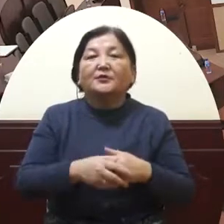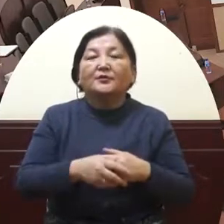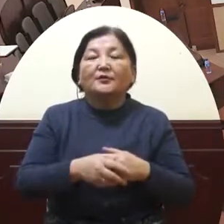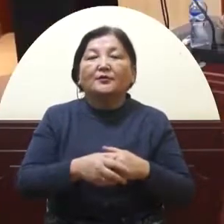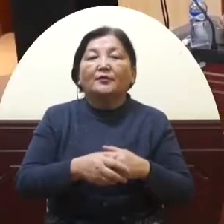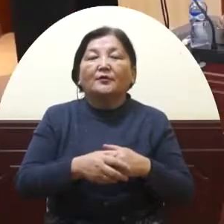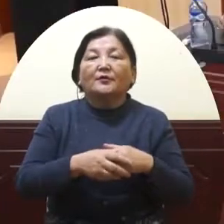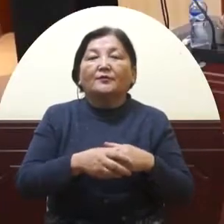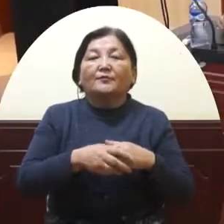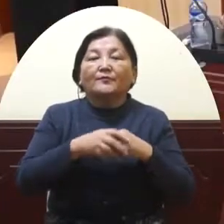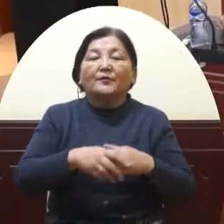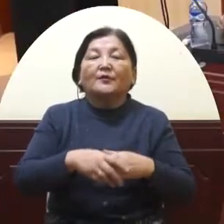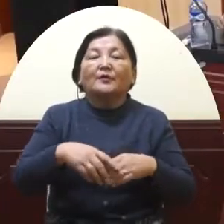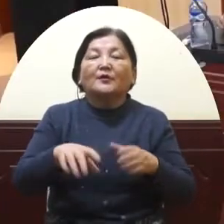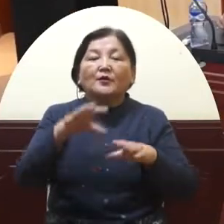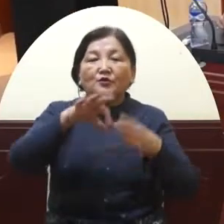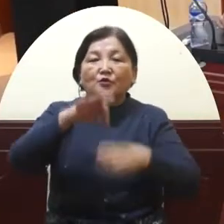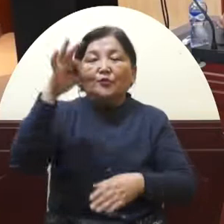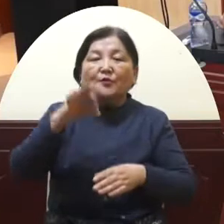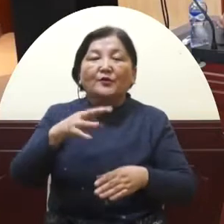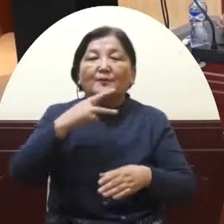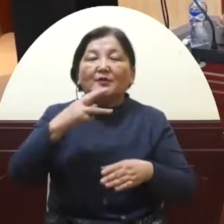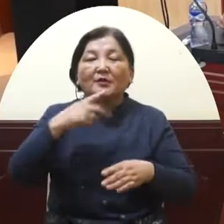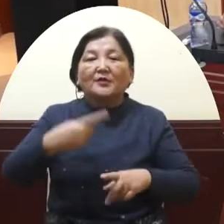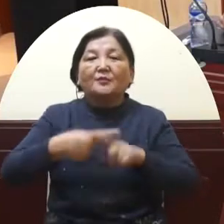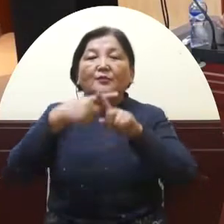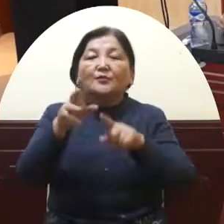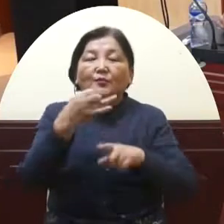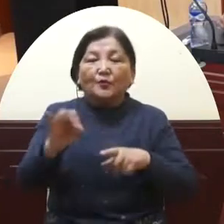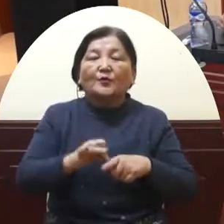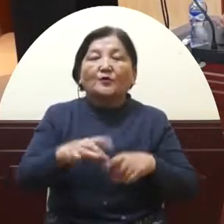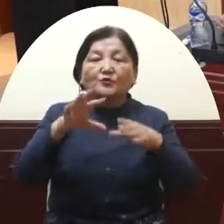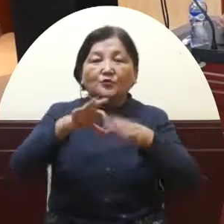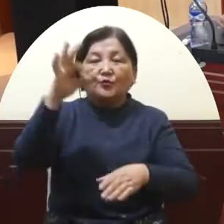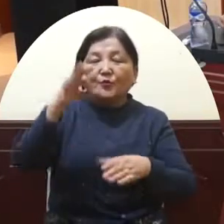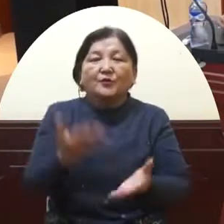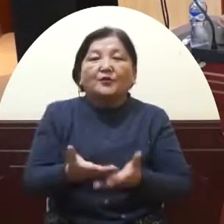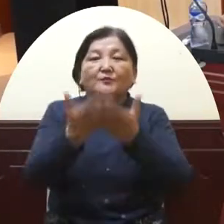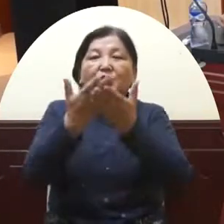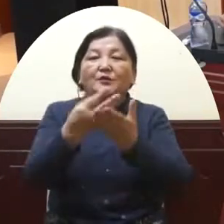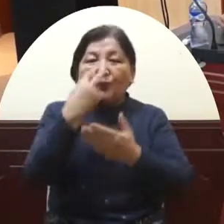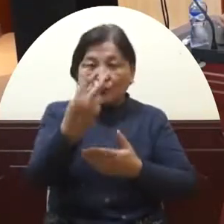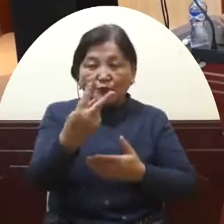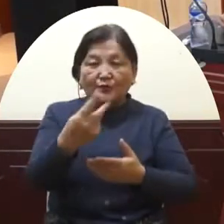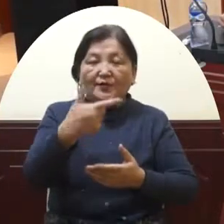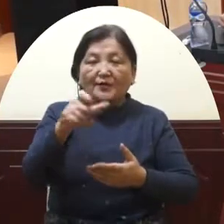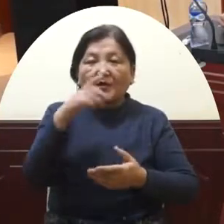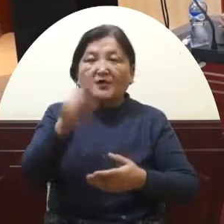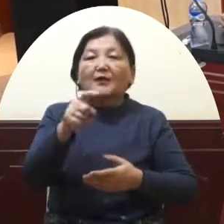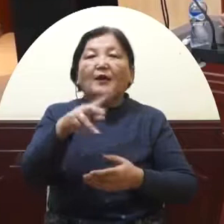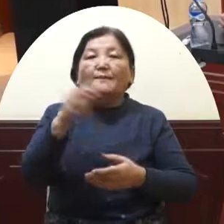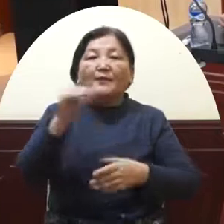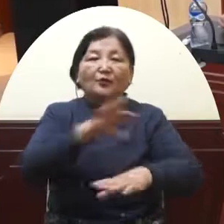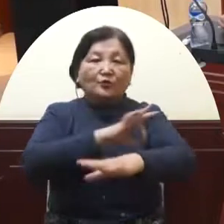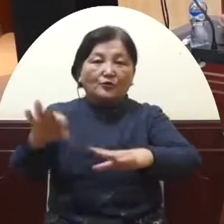орцоотой төлөвлөлийг нэмэгдүүлэхийн мөн сонгуулийн зохион байгуулалтын дэмжлэг үзүүлэхийн зэрэг төсөлд